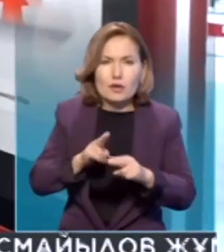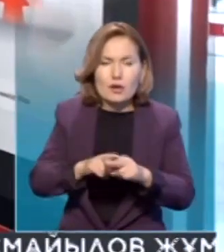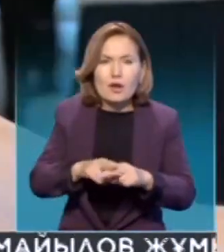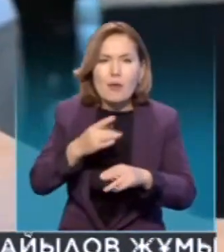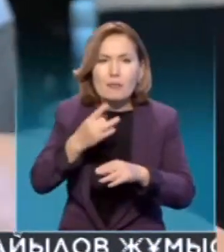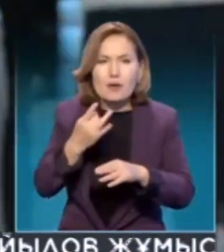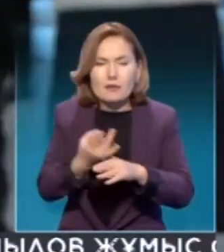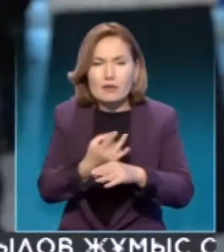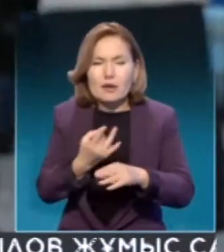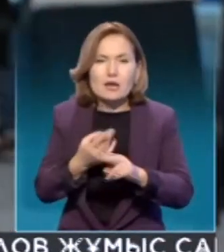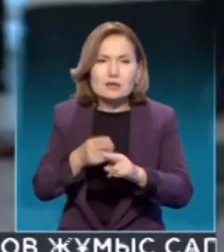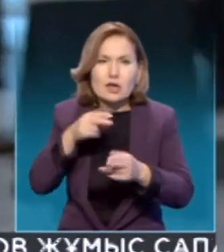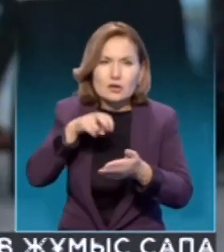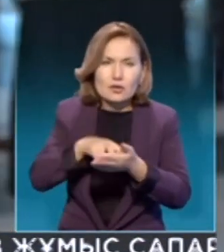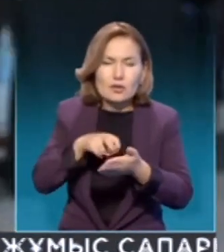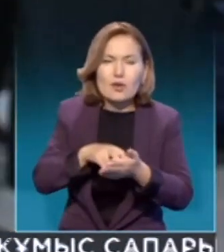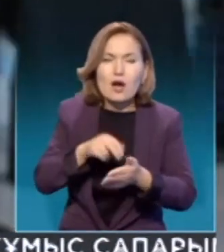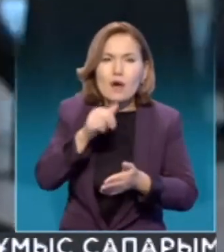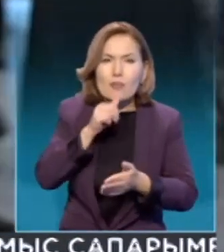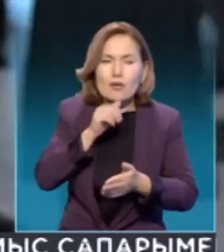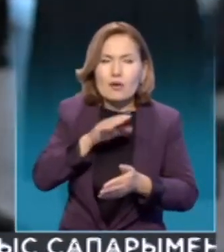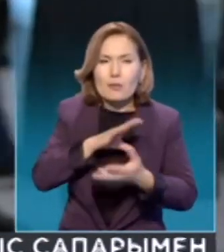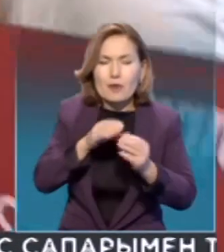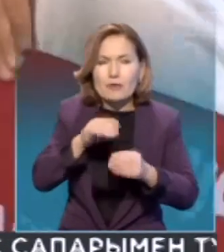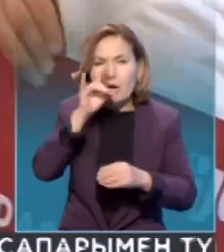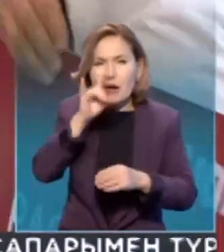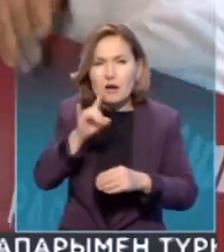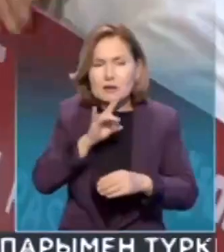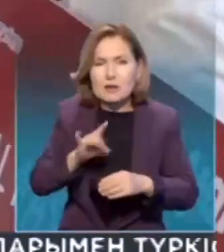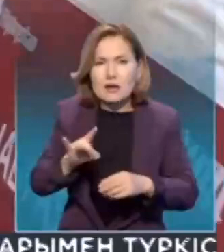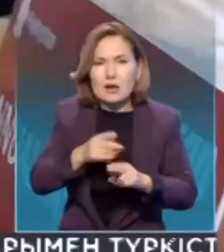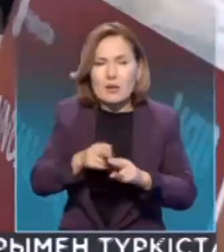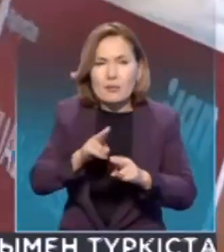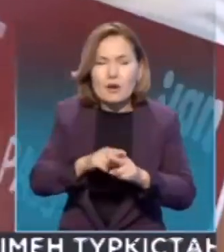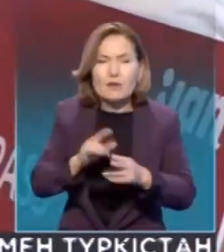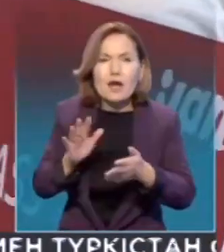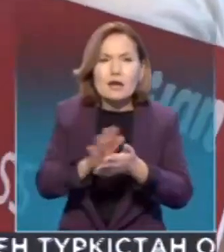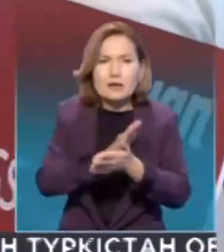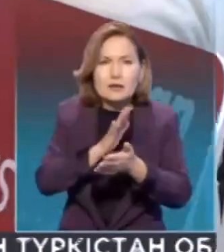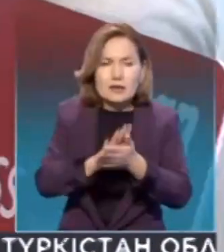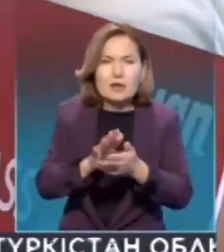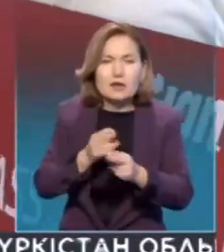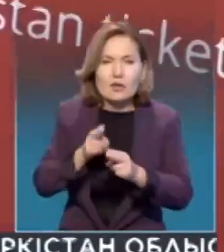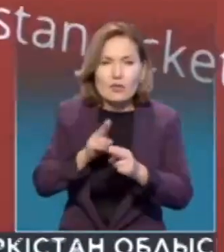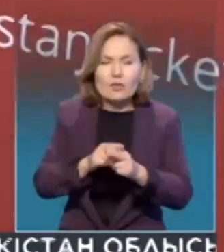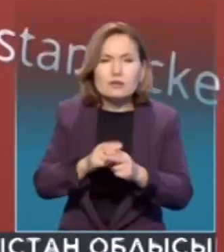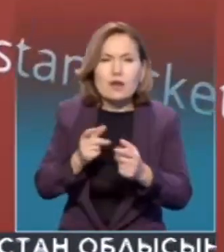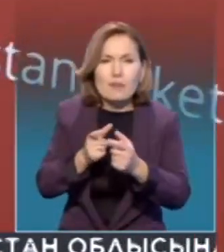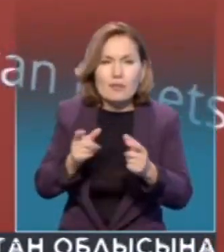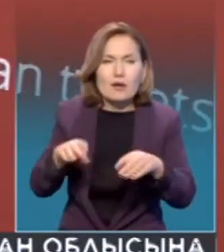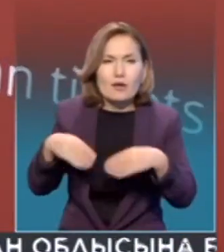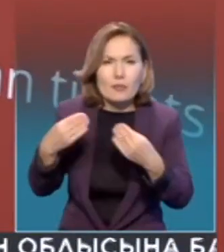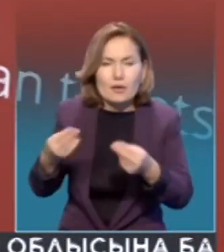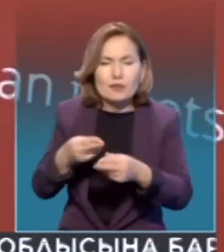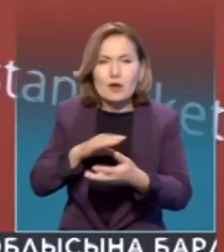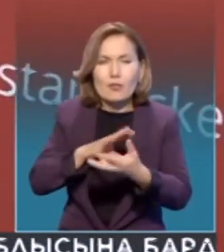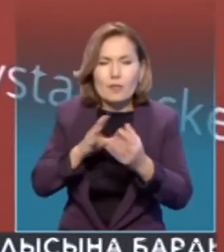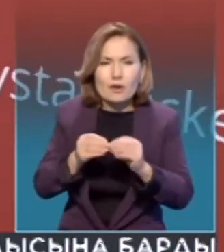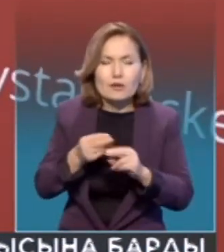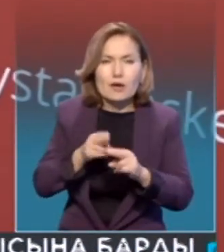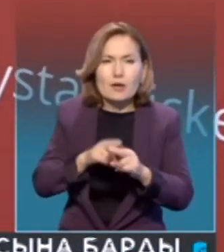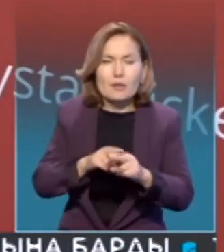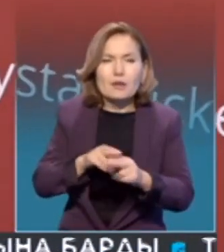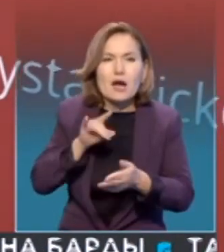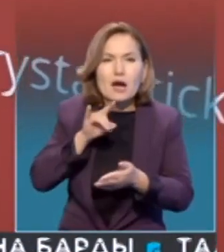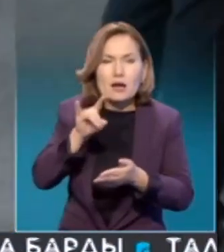болып тіркеуден өтті. Компания жолаушыға Қазақстан аумағында 1 жылға тегін ұшуға арнайы сертификат табыстады. Келешекте терминалда рейске тіркеу